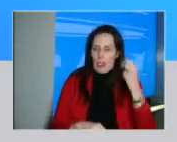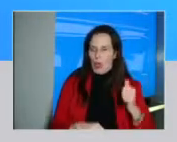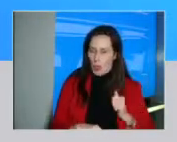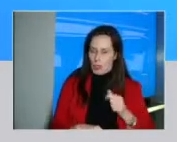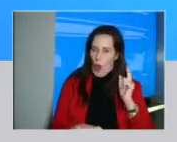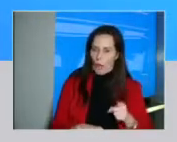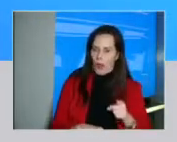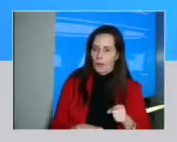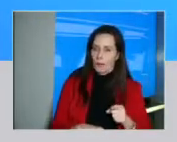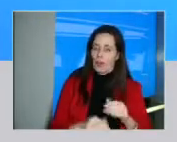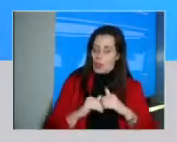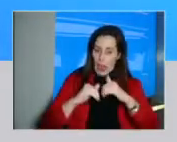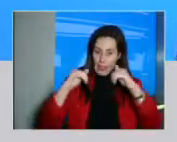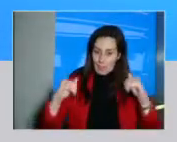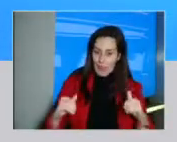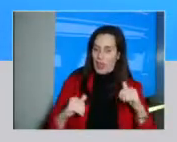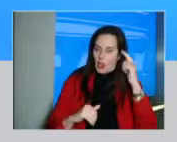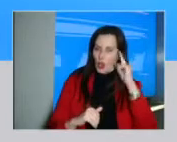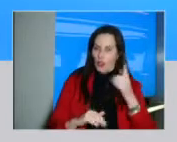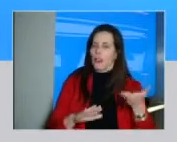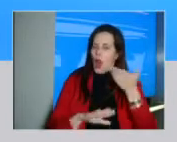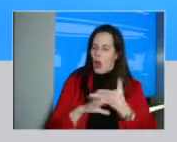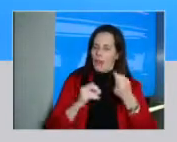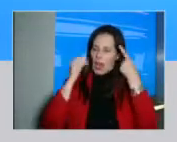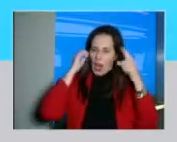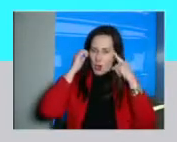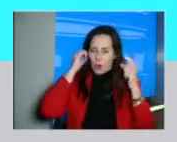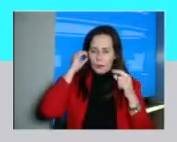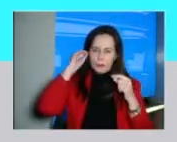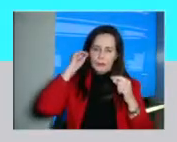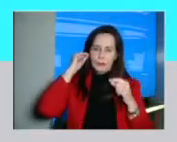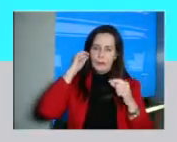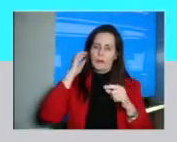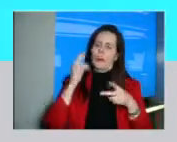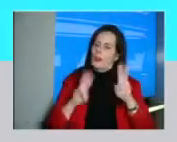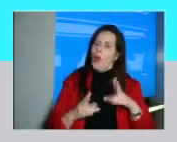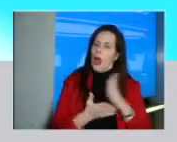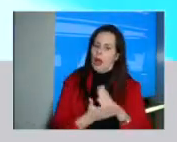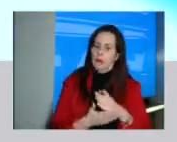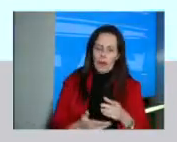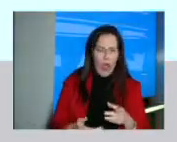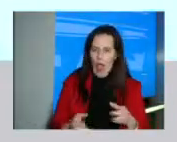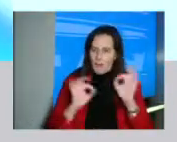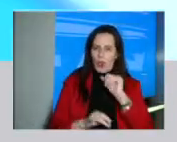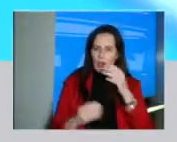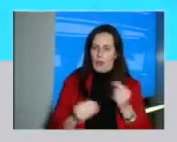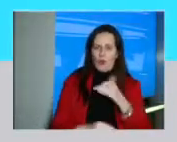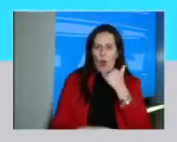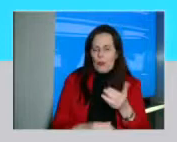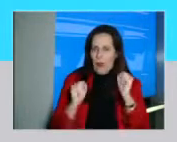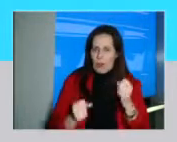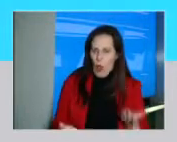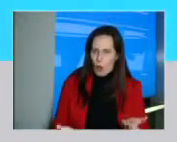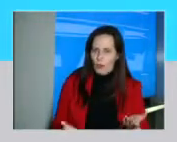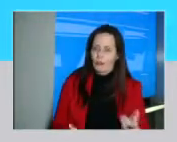וגיוס החובה. שנפריד בין שני הדברים, אני חושב שיעלו הרבה רעיונות יצירתיים, ונוכל להחליט, אף אחד פה לא רוצה משהו שהוא לא טוב לביטחון מדינת